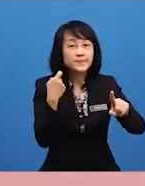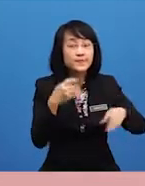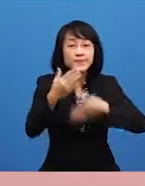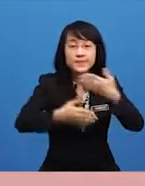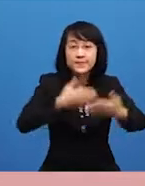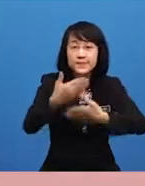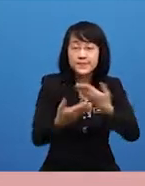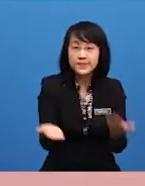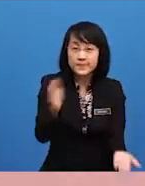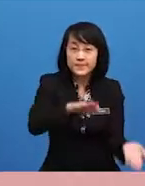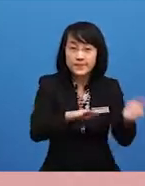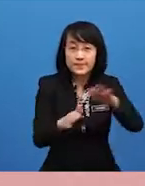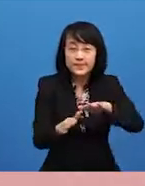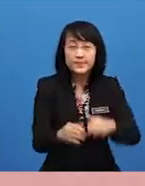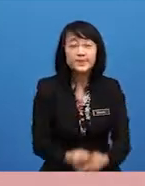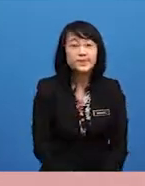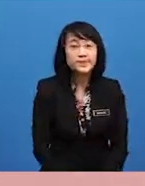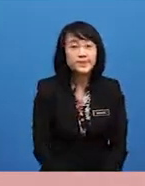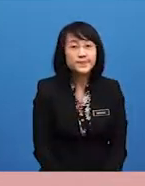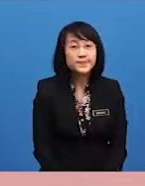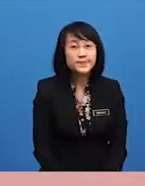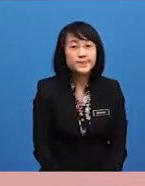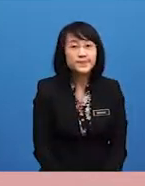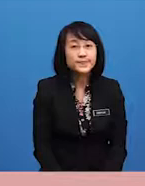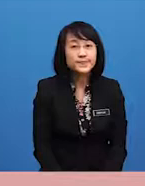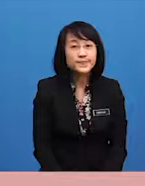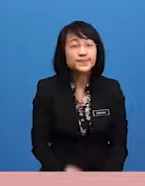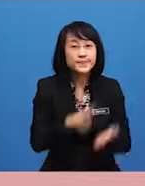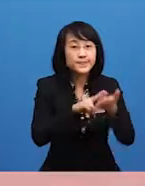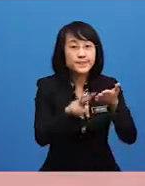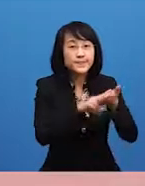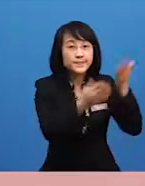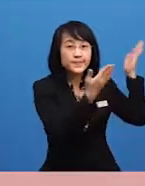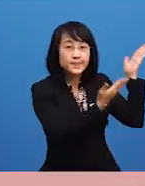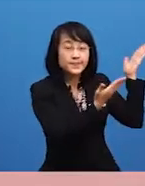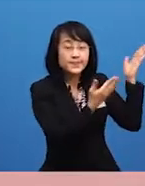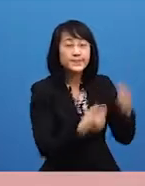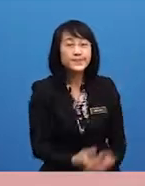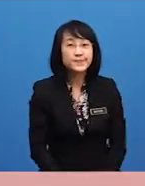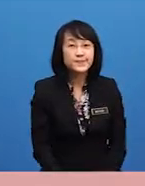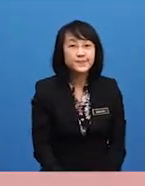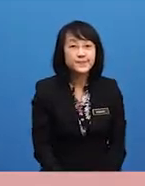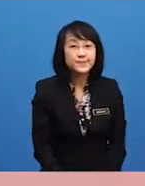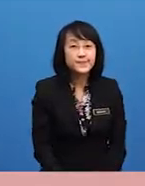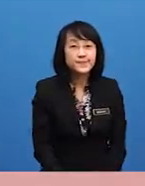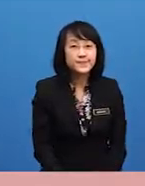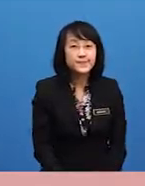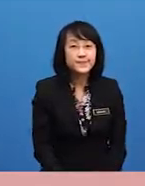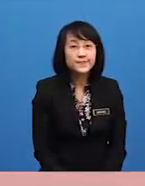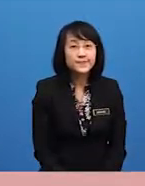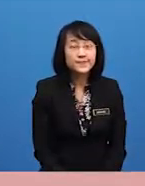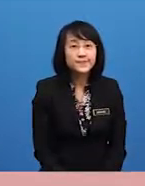proses lipatan, iaitu pergerakan dan pertembungan plat bumi